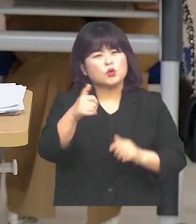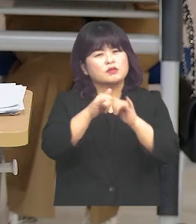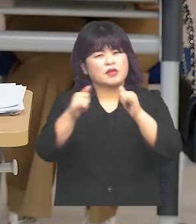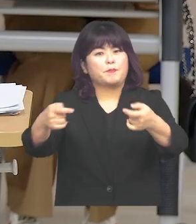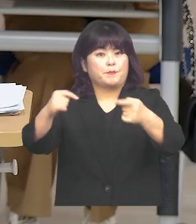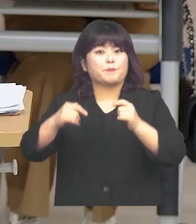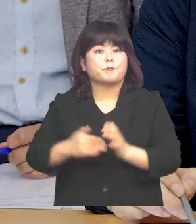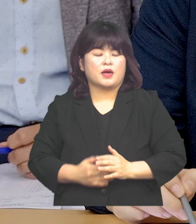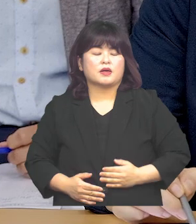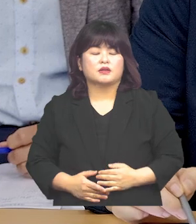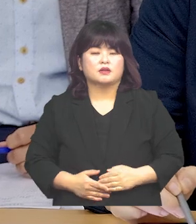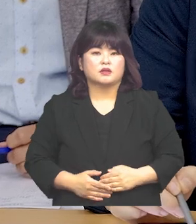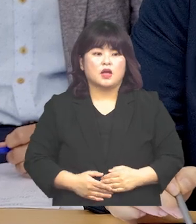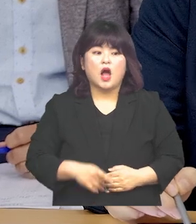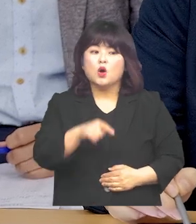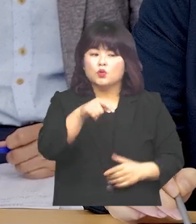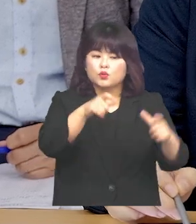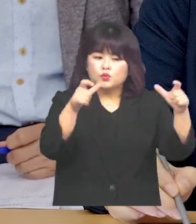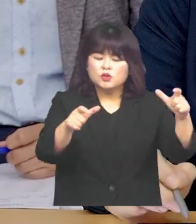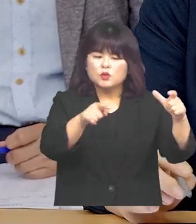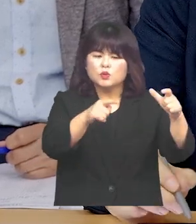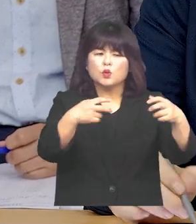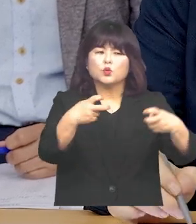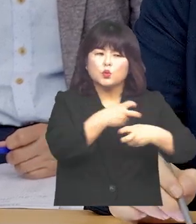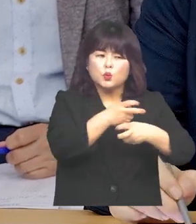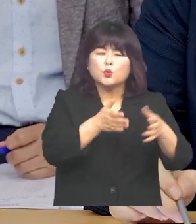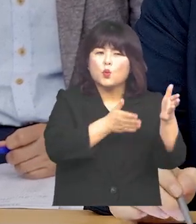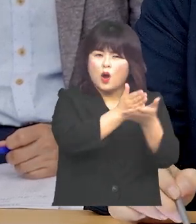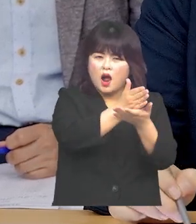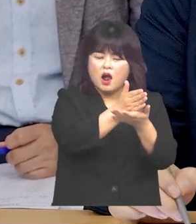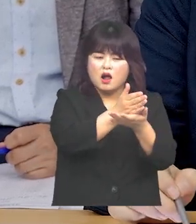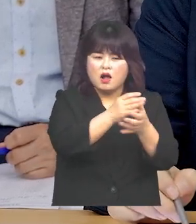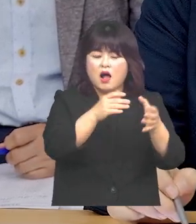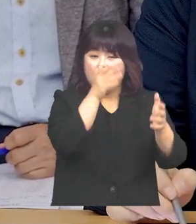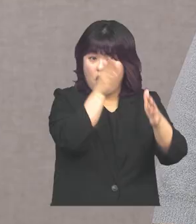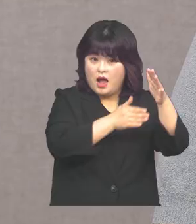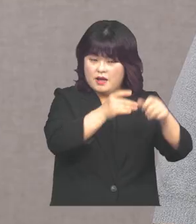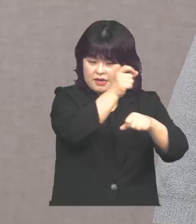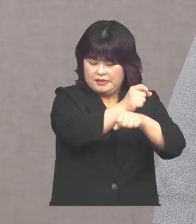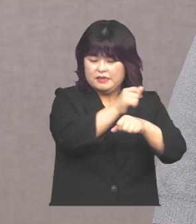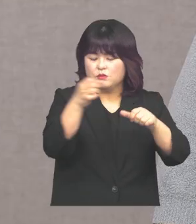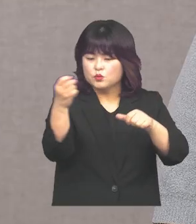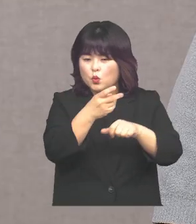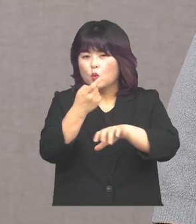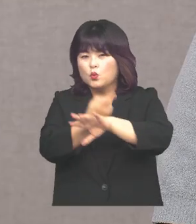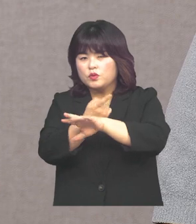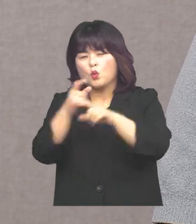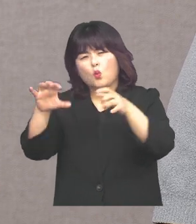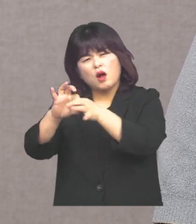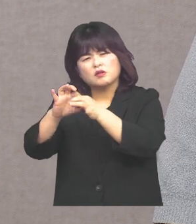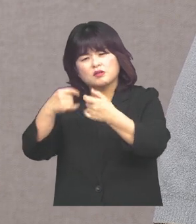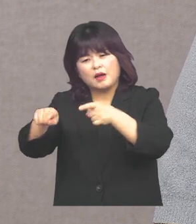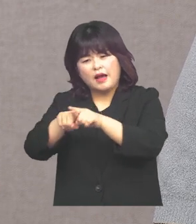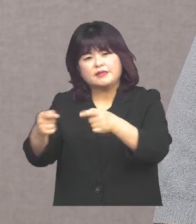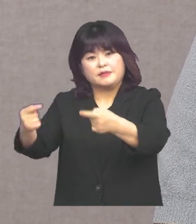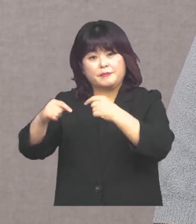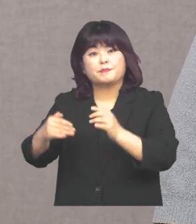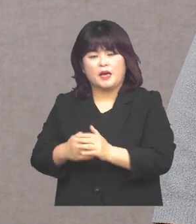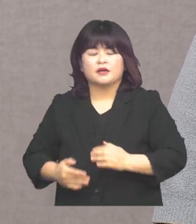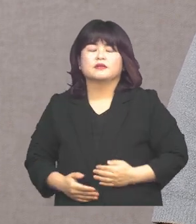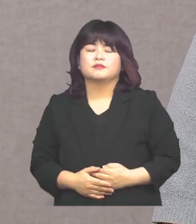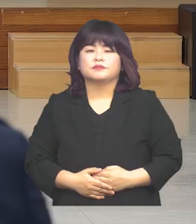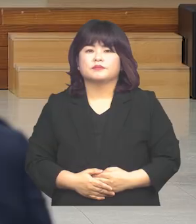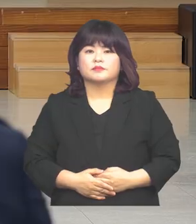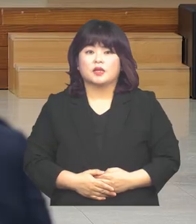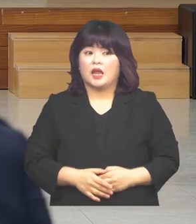명이 참석했으며 기흥, 수지구 교통, 도로 관련 부서장과 서부경찰서와 용인교육지원청 관계자들이